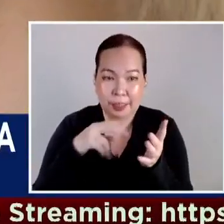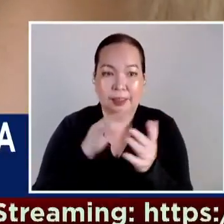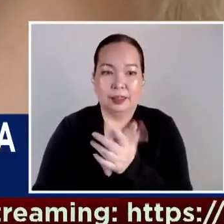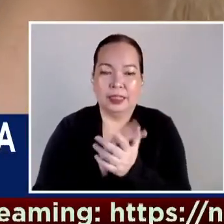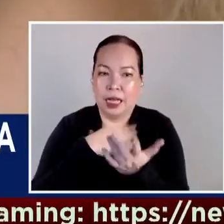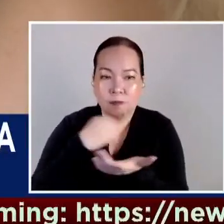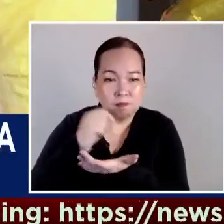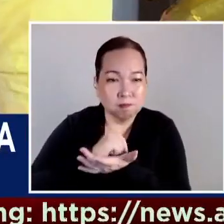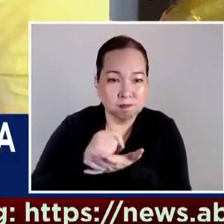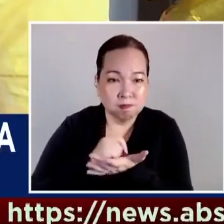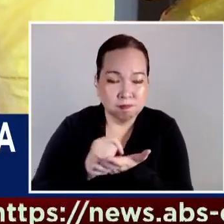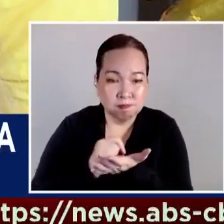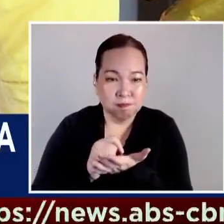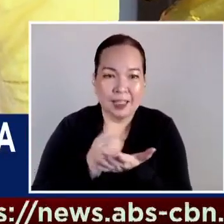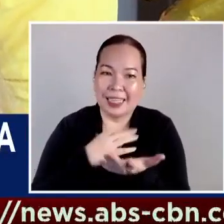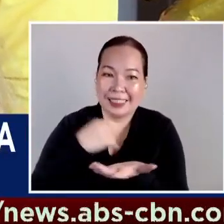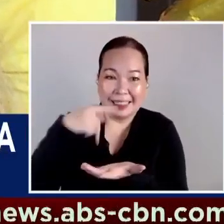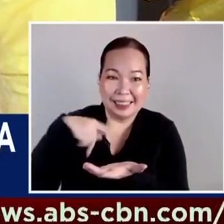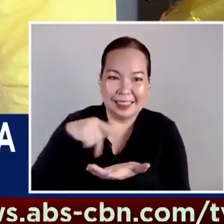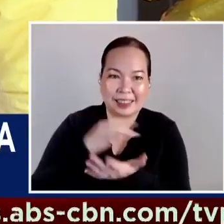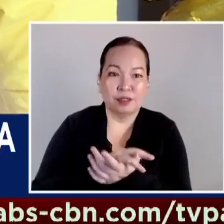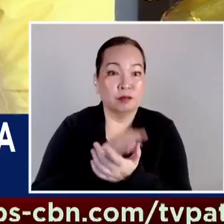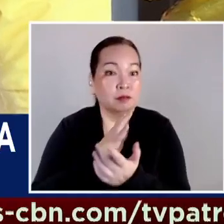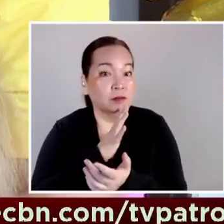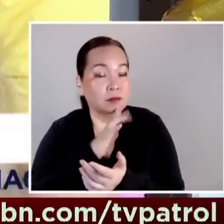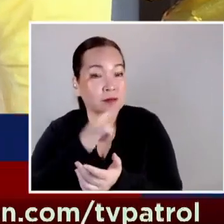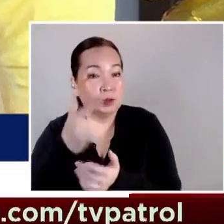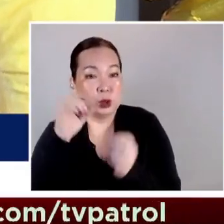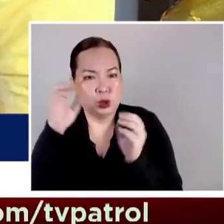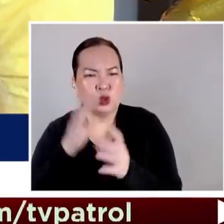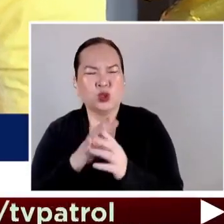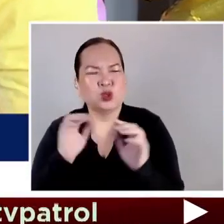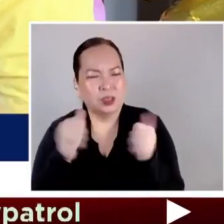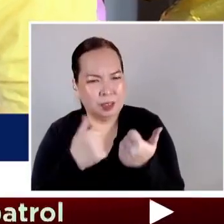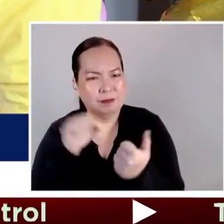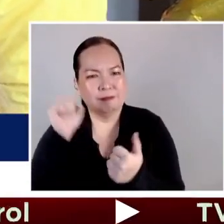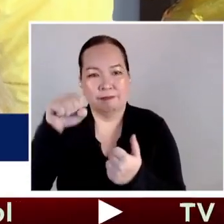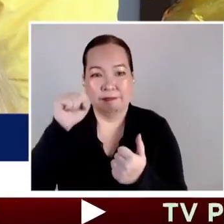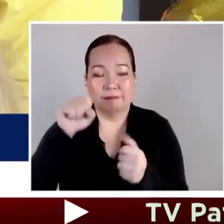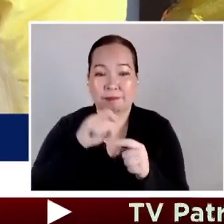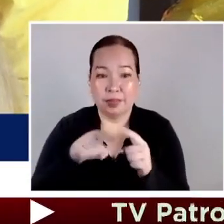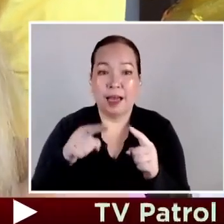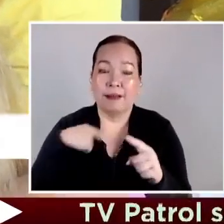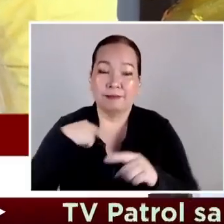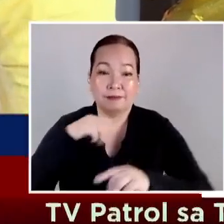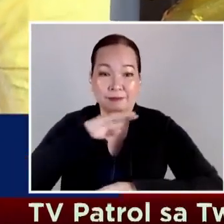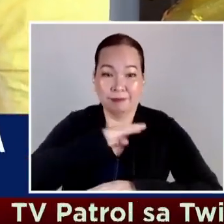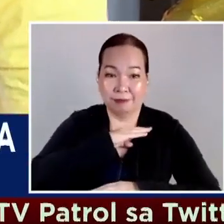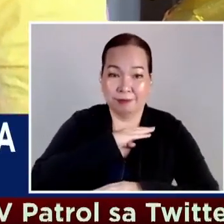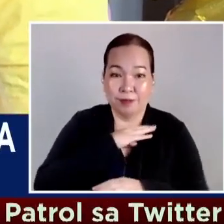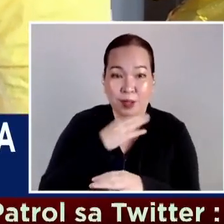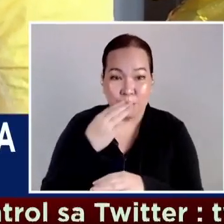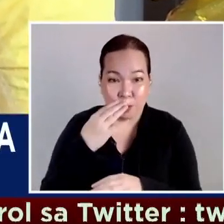magsulat, magdance. Medyo challenging po, pero at the same time, rewarding din po kasi